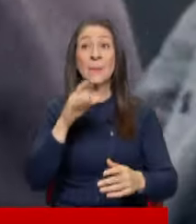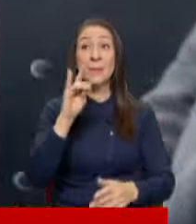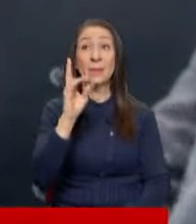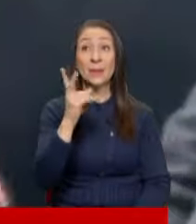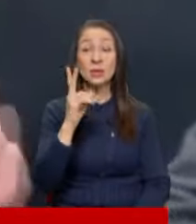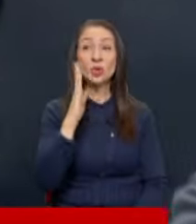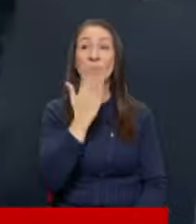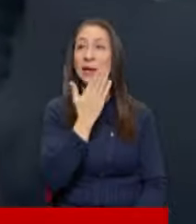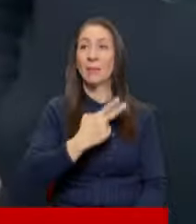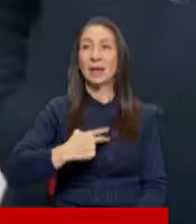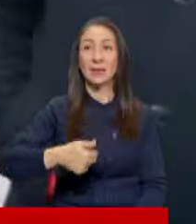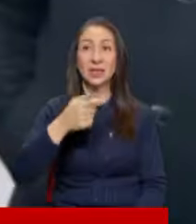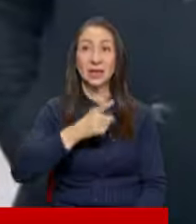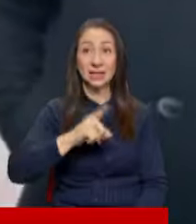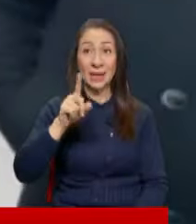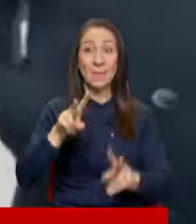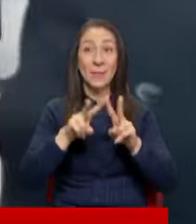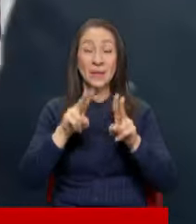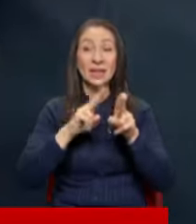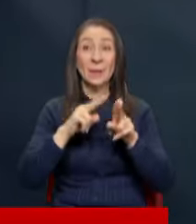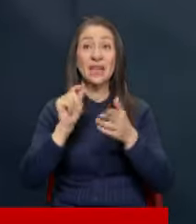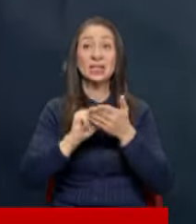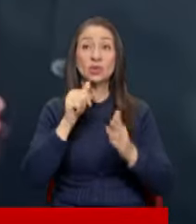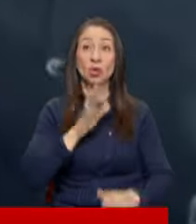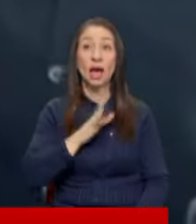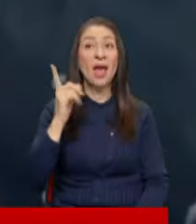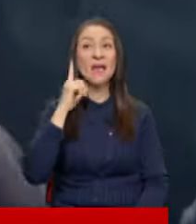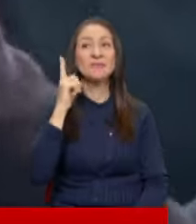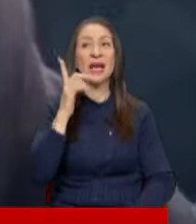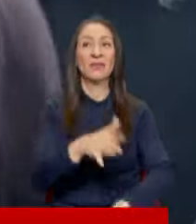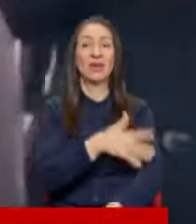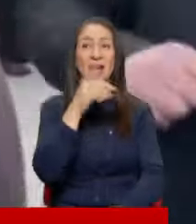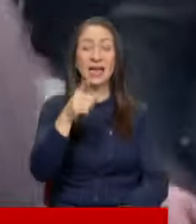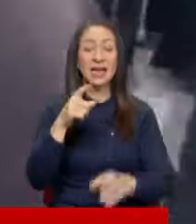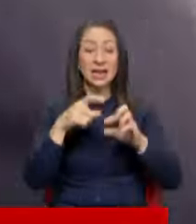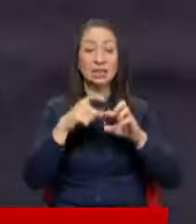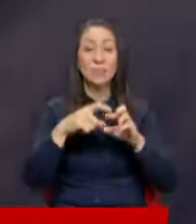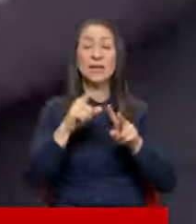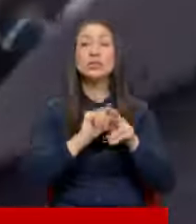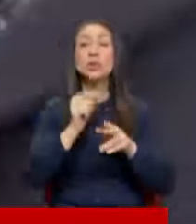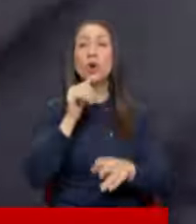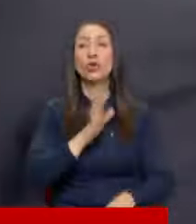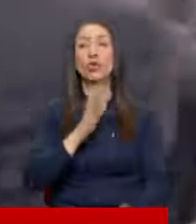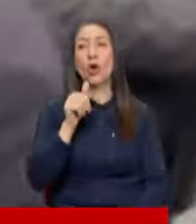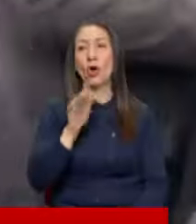Hareket partisin Tokat Belediye Başkan adayı Mehmet Kemal Yazıcıoğlu efsane Vali Recep Yazıcıoğlu